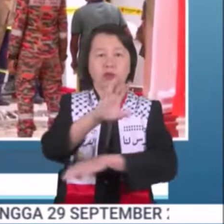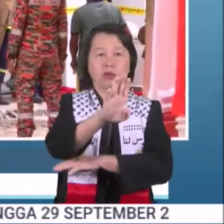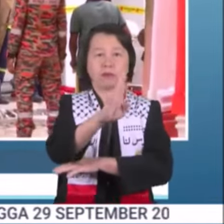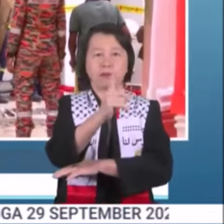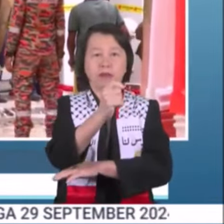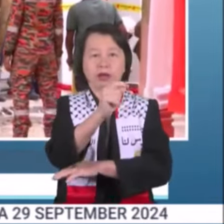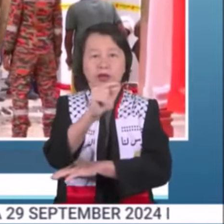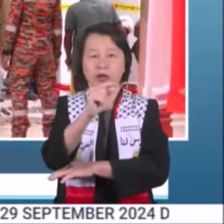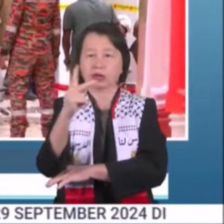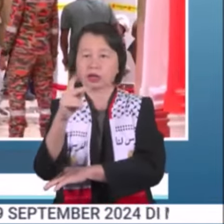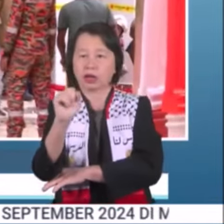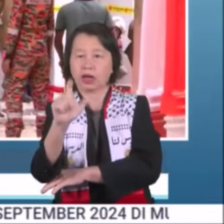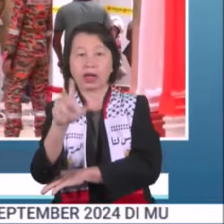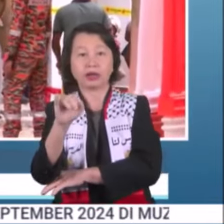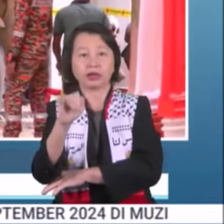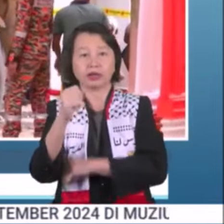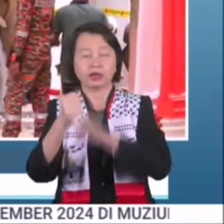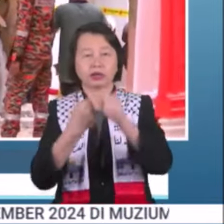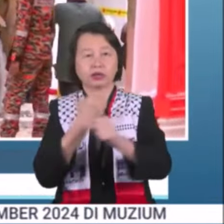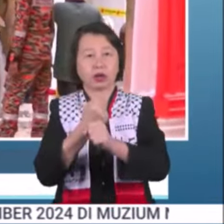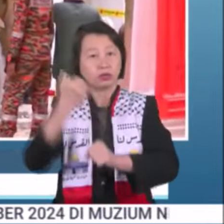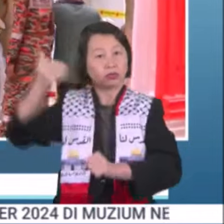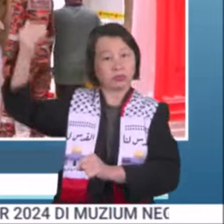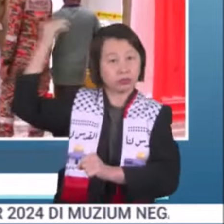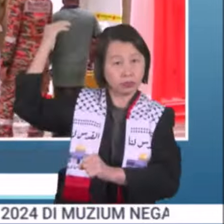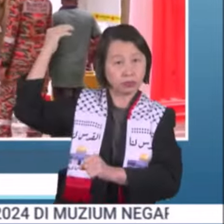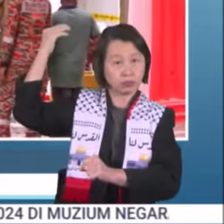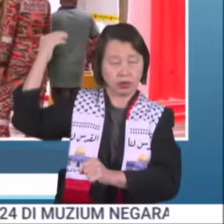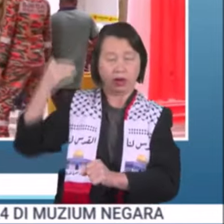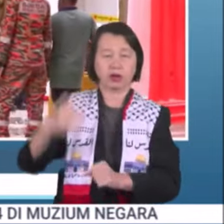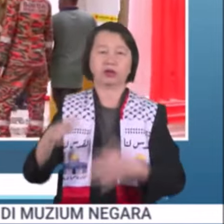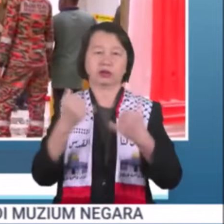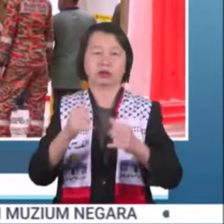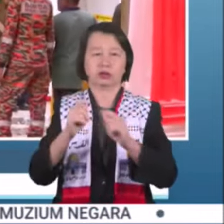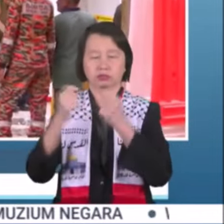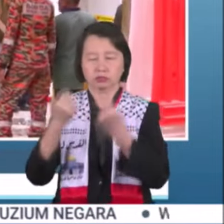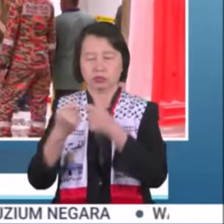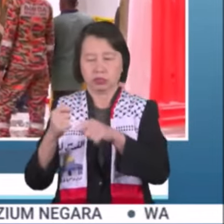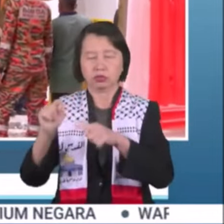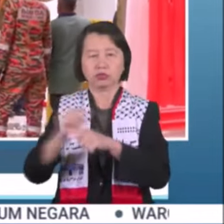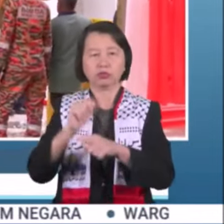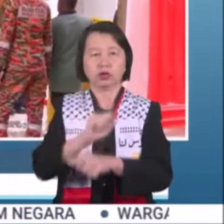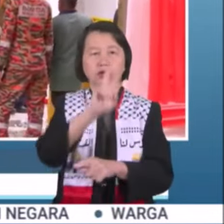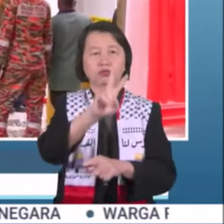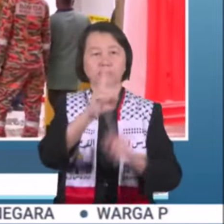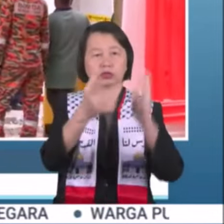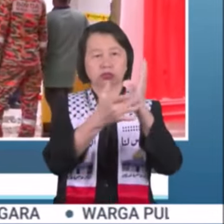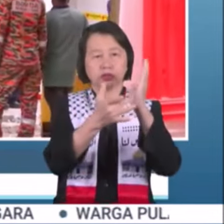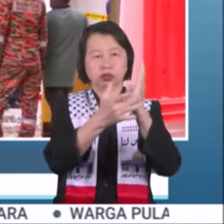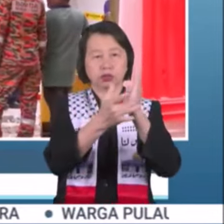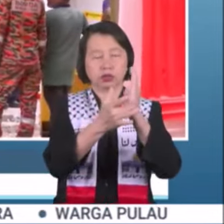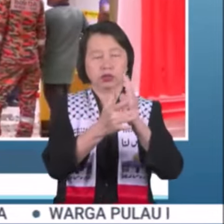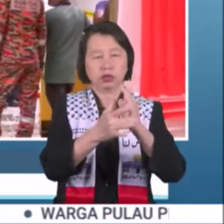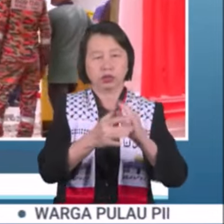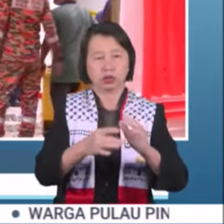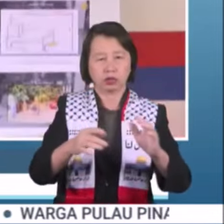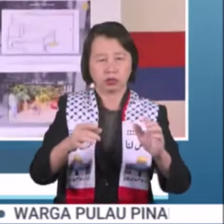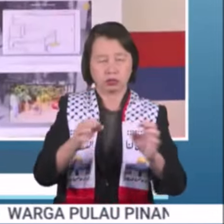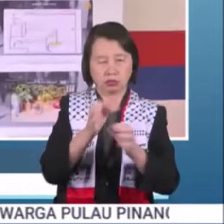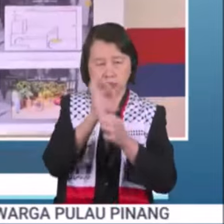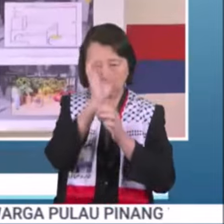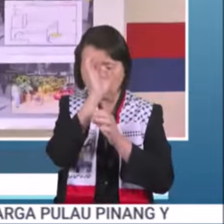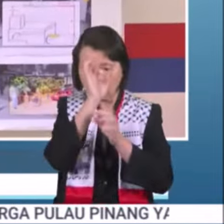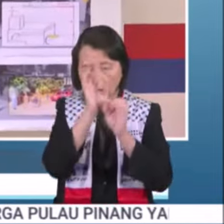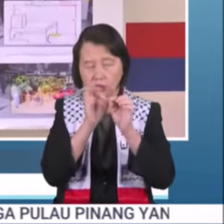2 tahun lalu. Dalam operasi semalam, pasukan SAR menggunakan dua teknik teknologi kamera